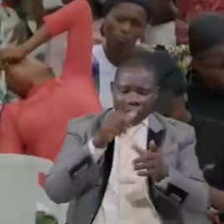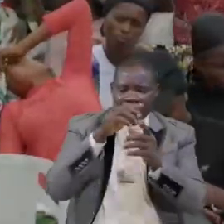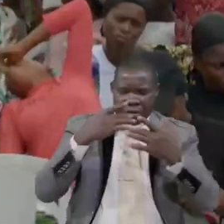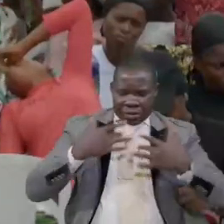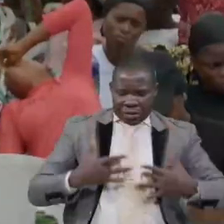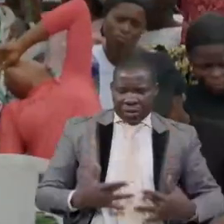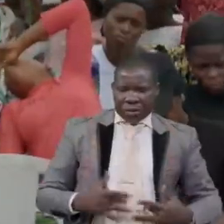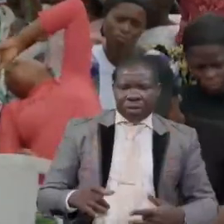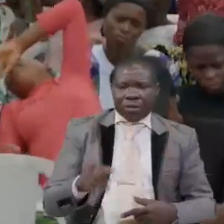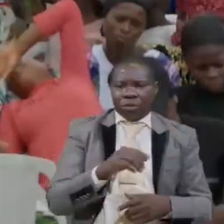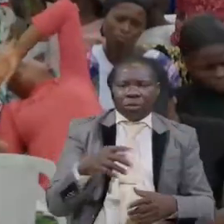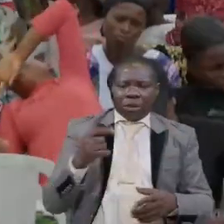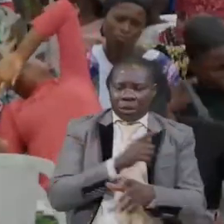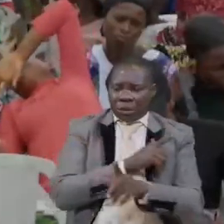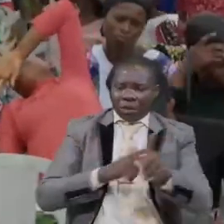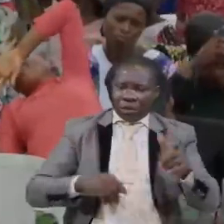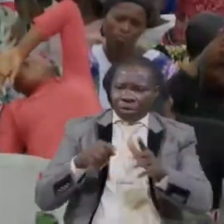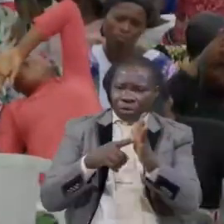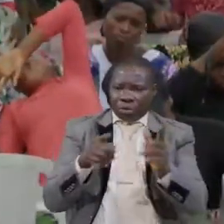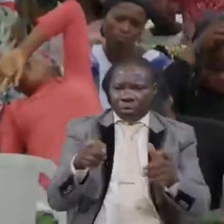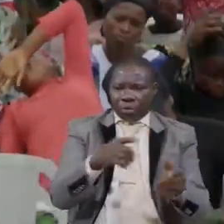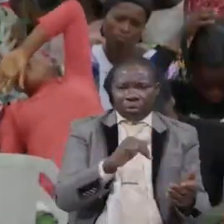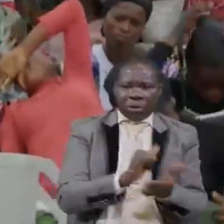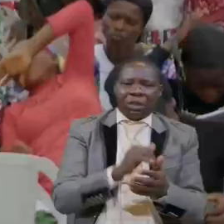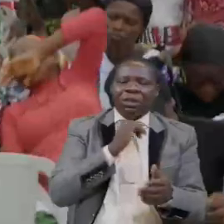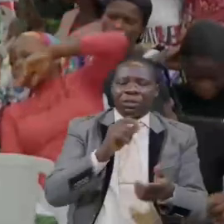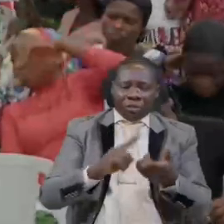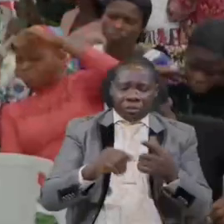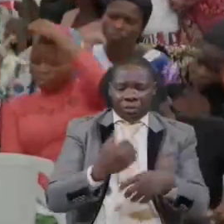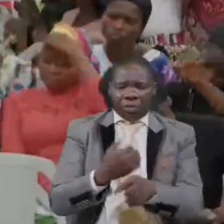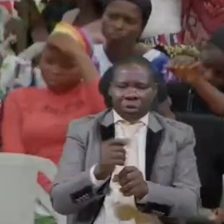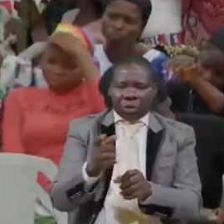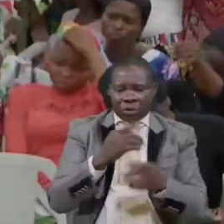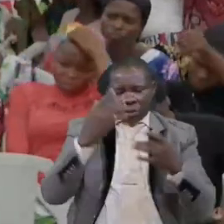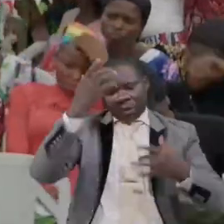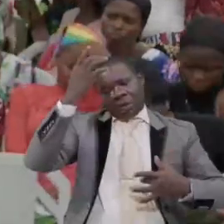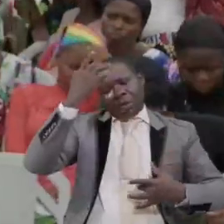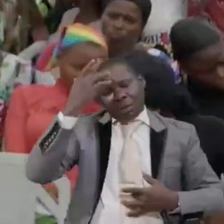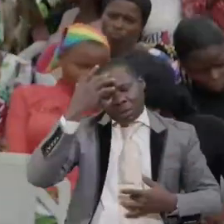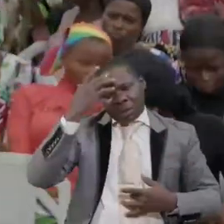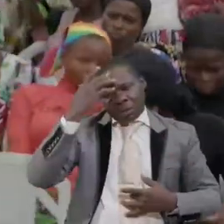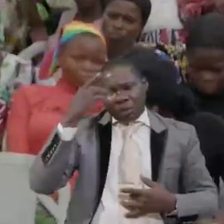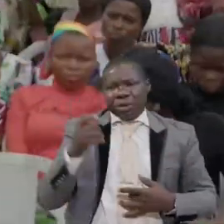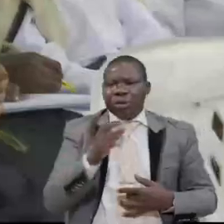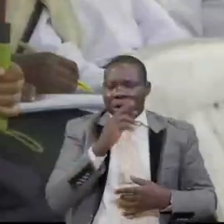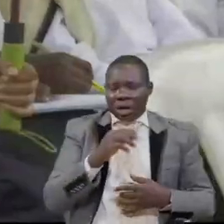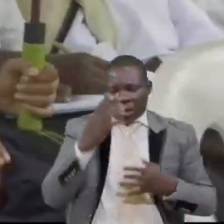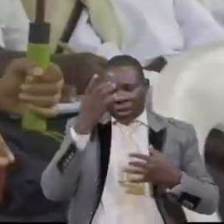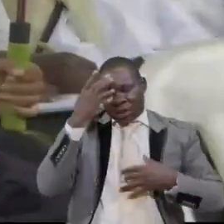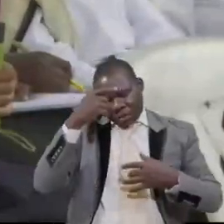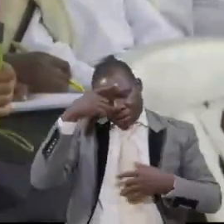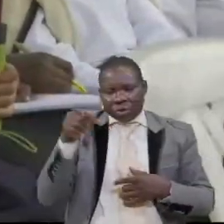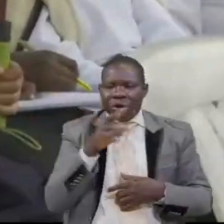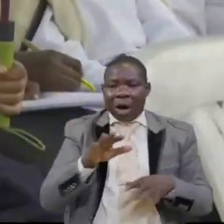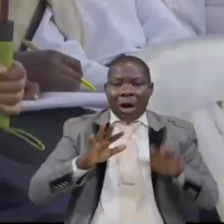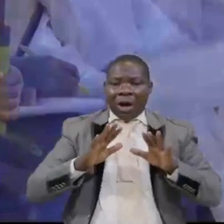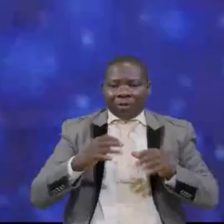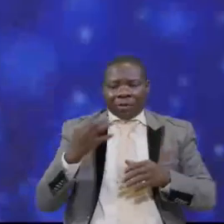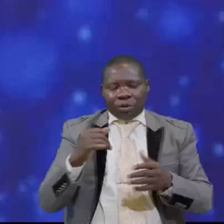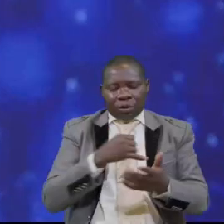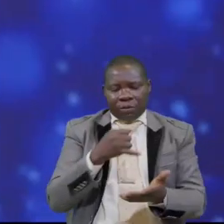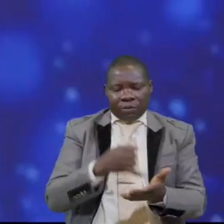t'a montré ça pas pour que tu dises il t'a montré ça pour que parce que tu es son favori pour que tu vois